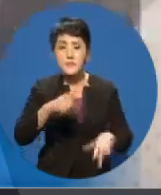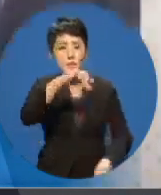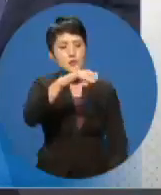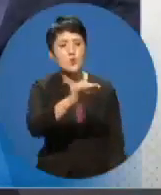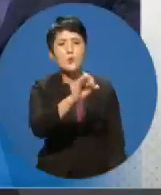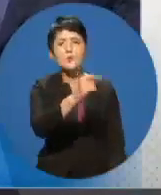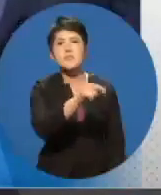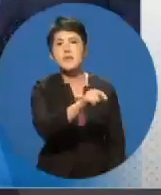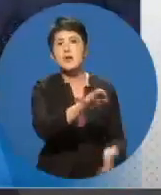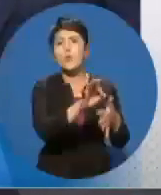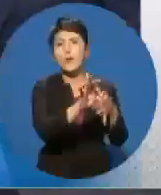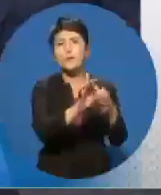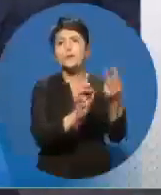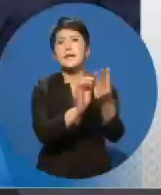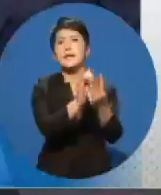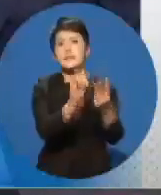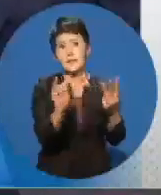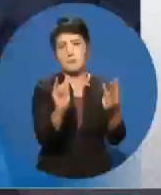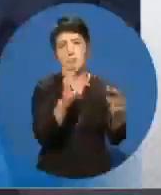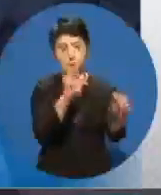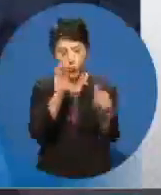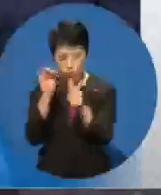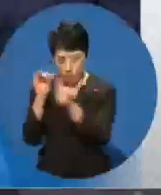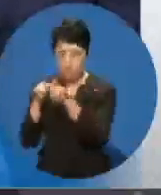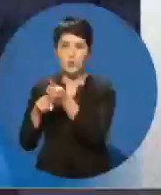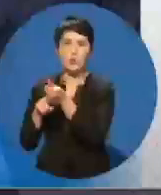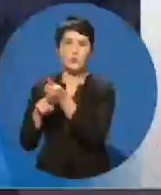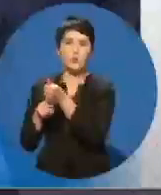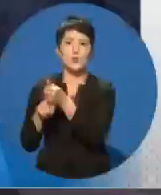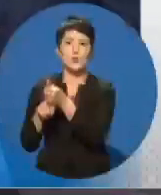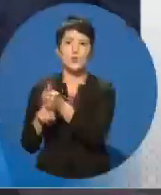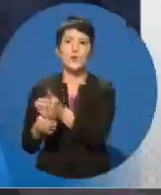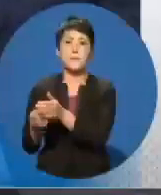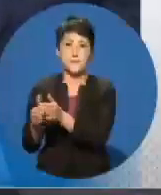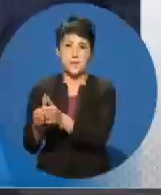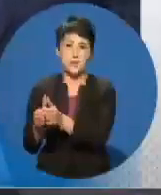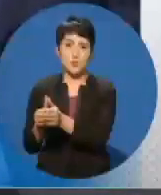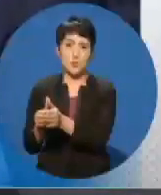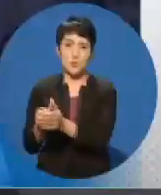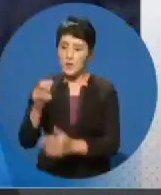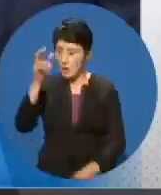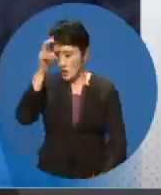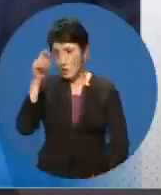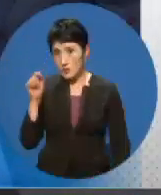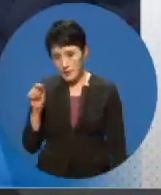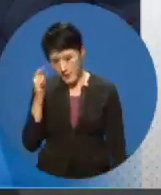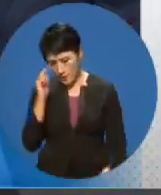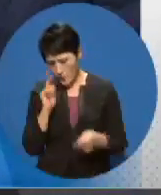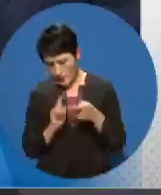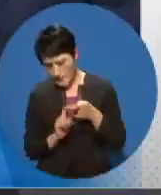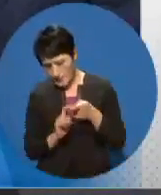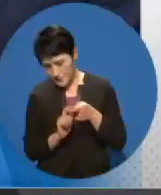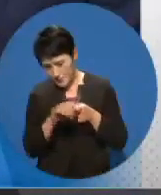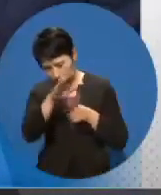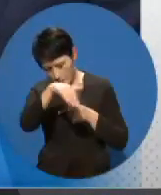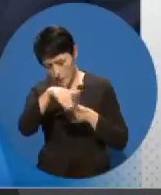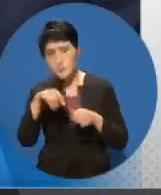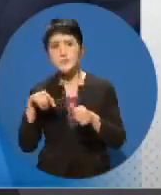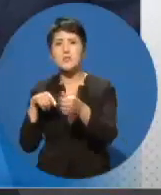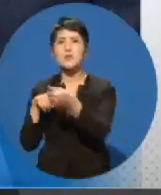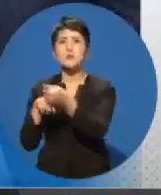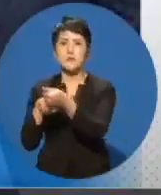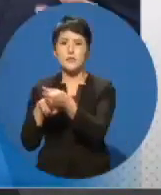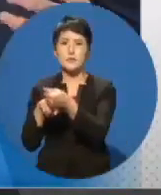경찰 서울지방경찰청 광역수사대에서 불러서 조사를 했습니다. 실질적인 이 수사로 바뀌었다 봐도 이 무방할 것으로 보이는데요. 이 특히나도